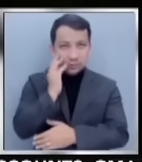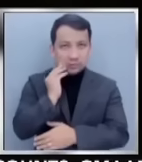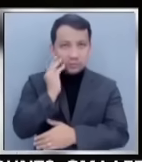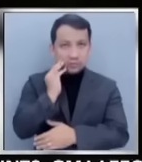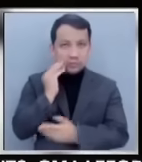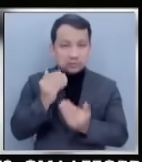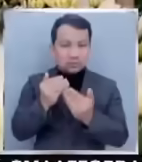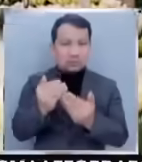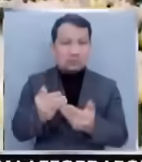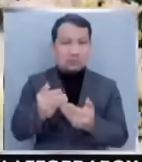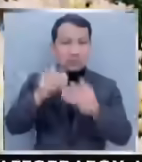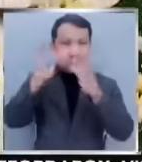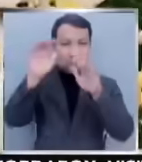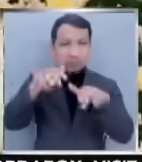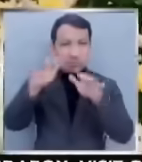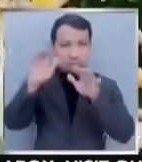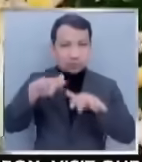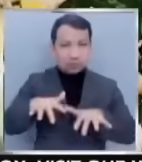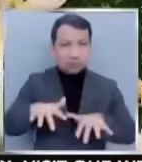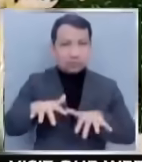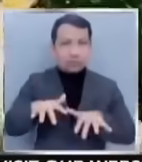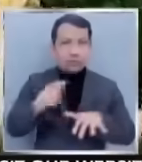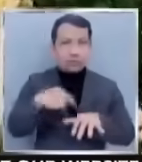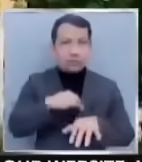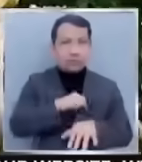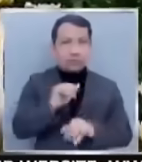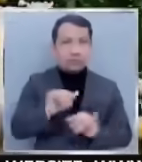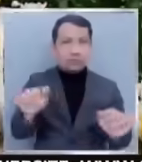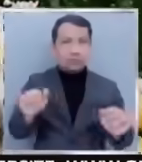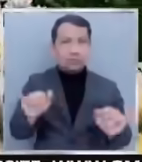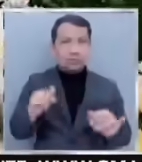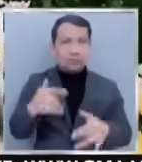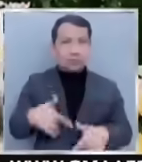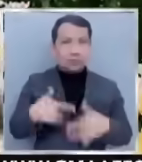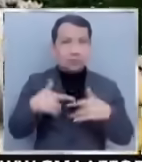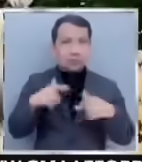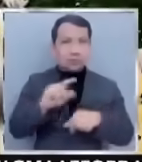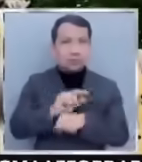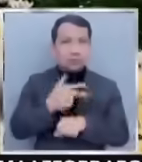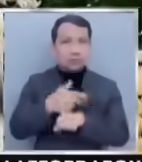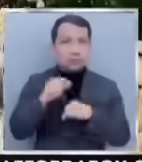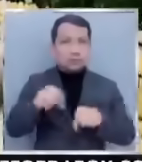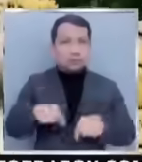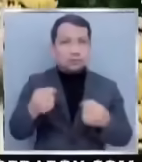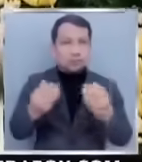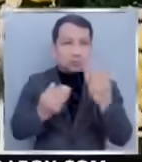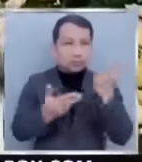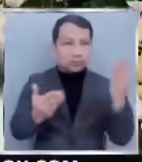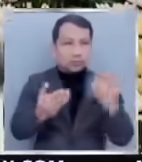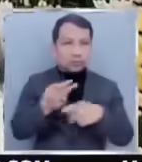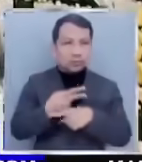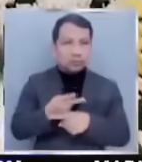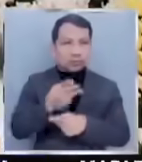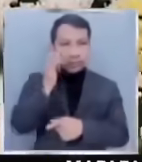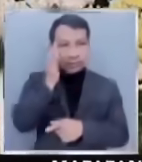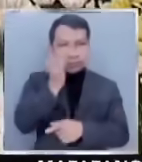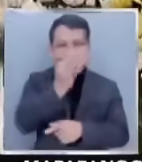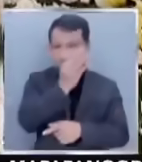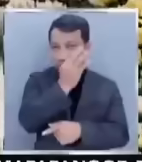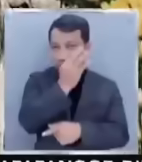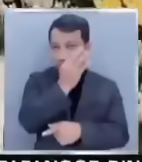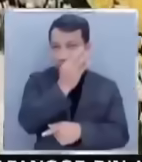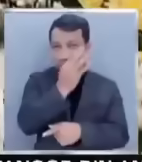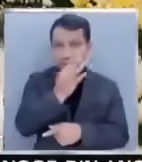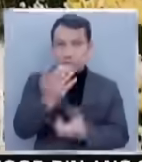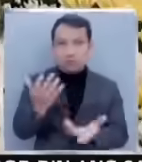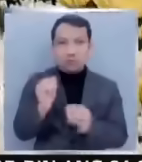na pag-uulan. Kaya naman naapektuhan daw ang kanilang kabuhayan. Minsan marami raw silang mga produce na mga bulaklak katulad ganito. Ngunit wala